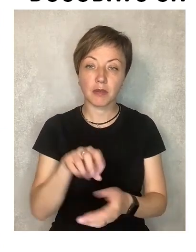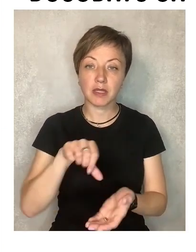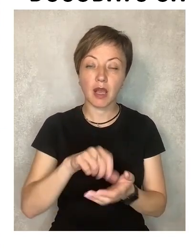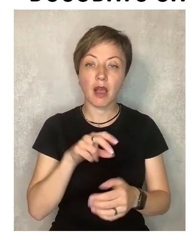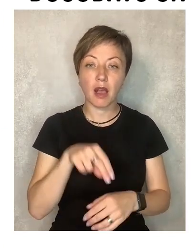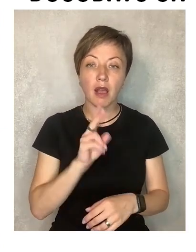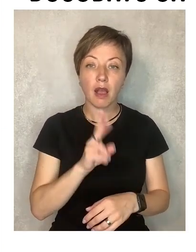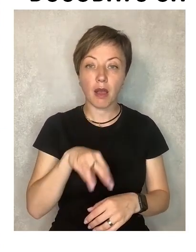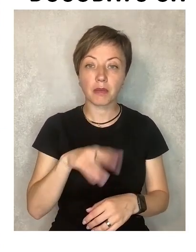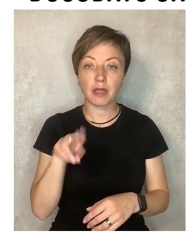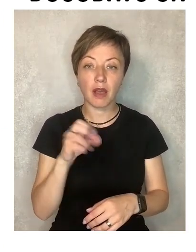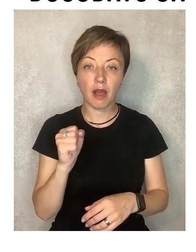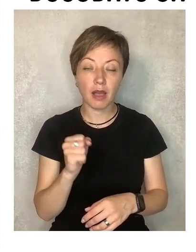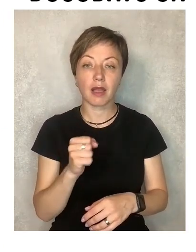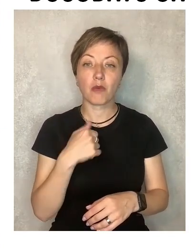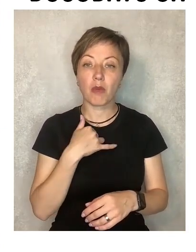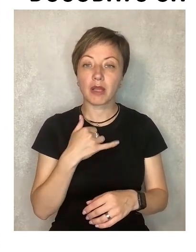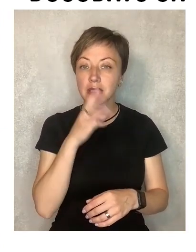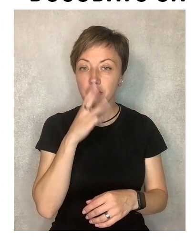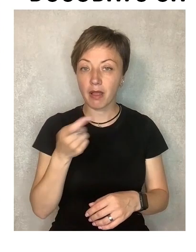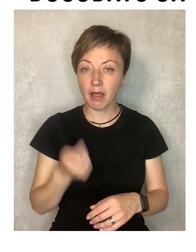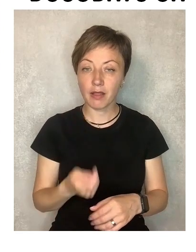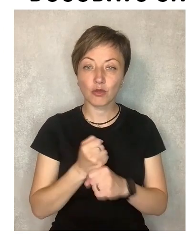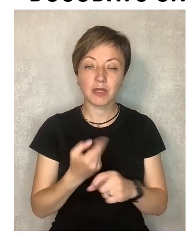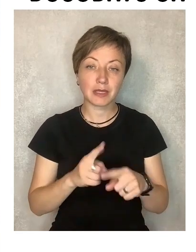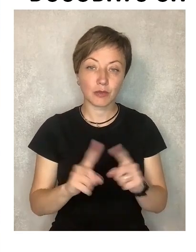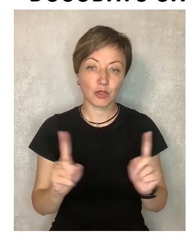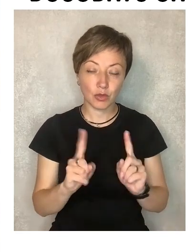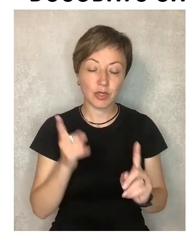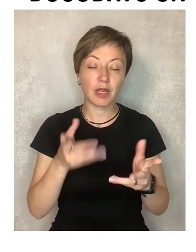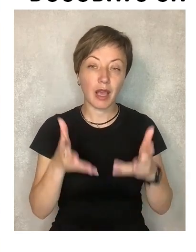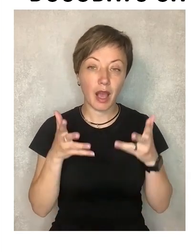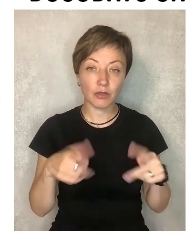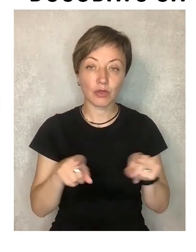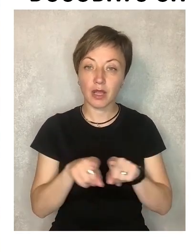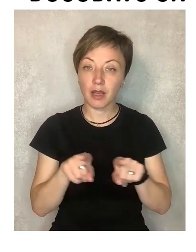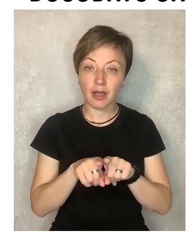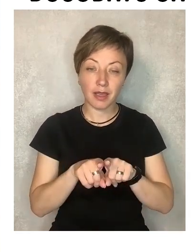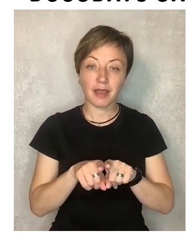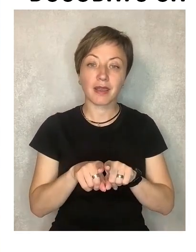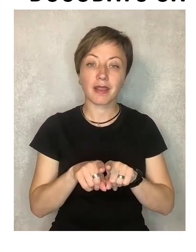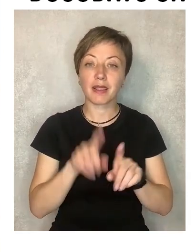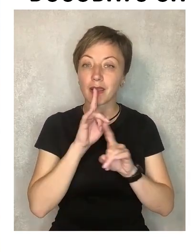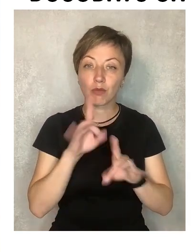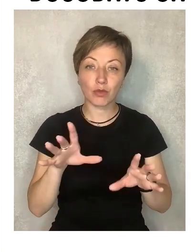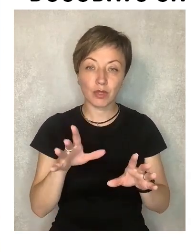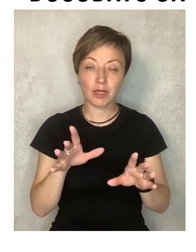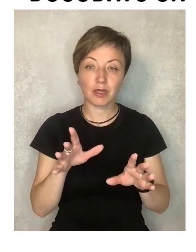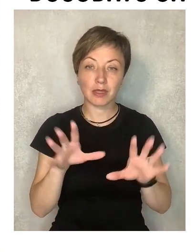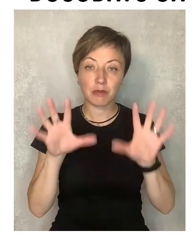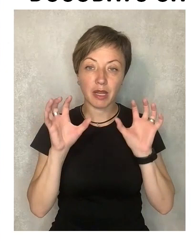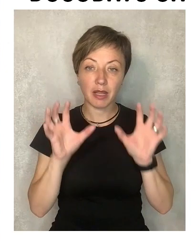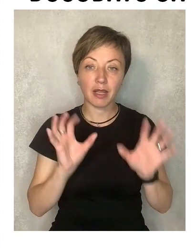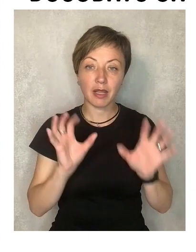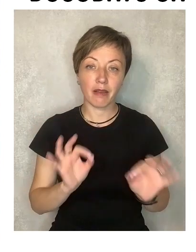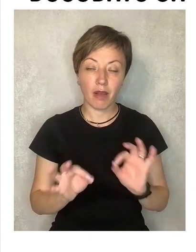дуже низька зарплата, зробіть з цим щось. Ну, тобто, ясно, що такий вияв громадської непокори, він не буде сприйнятий адекватно.